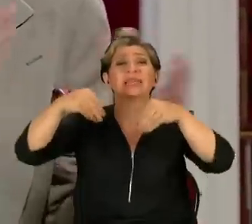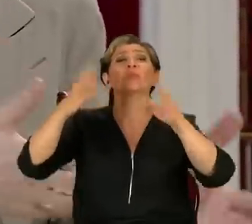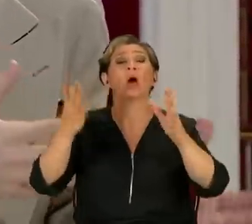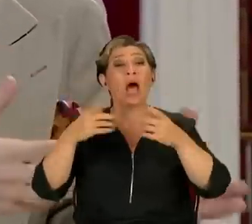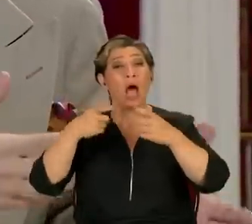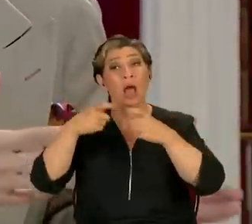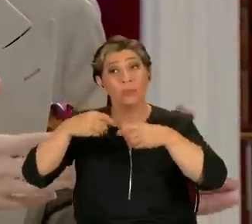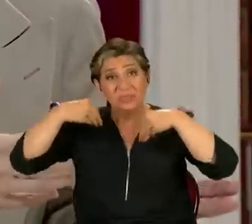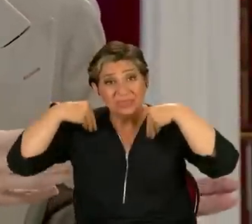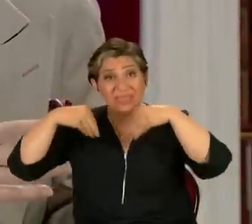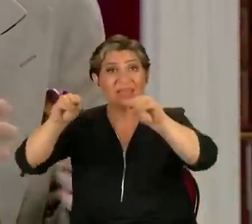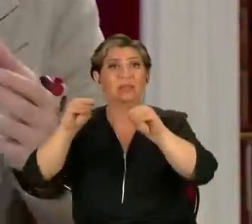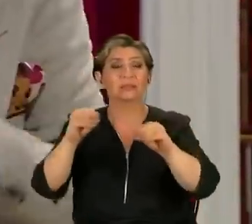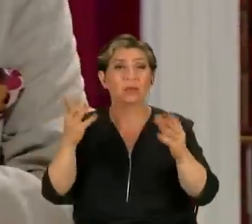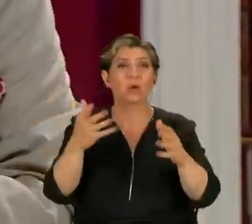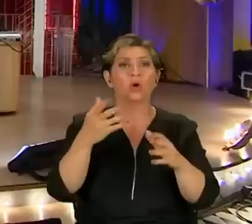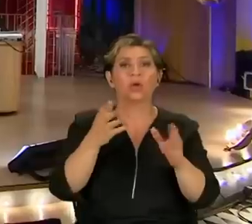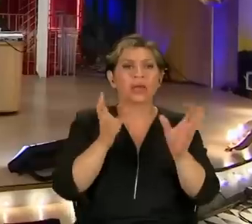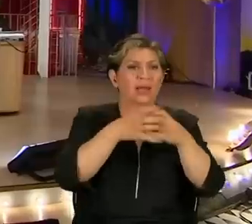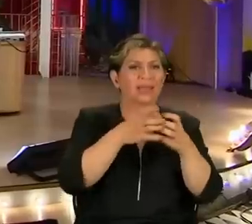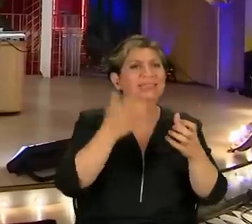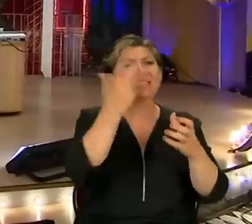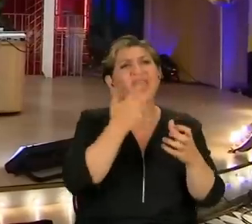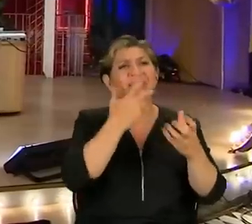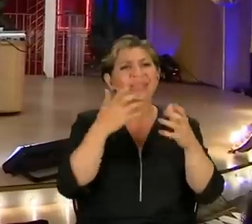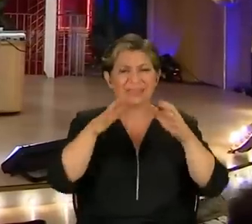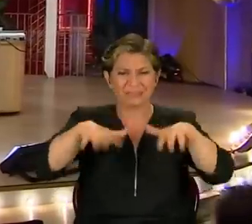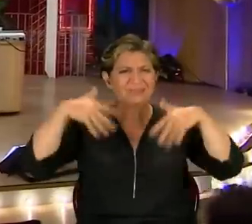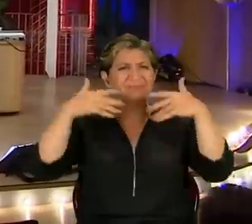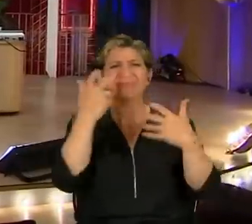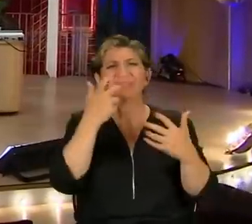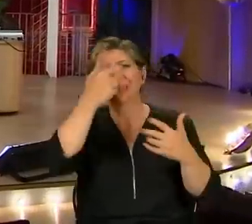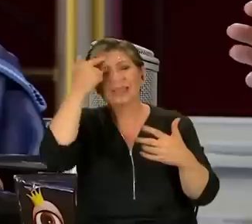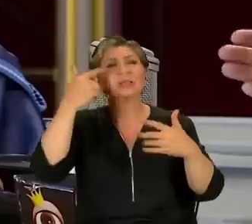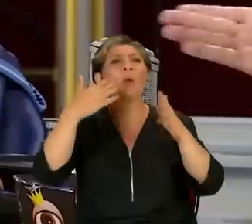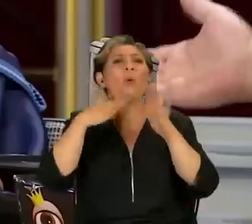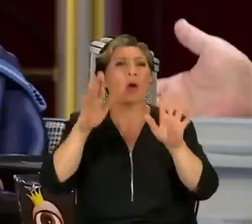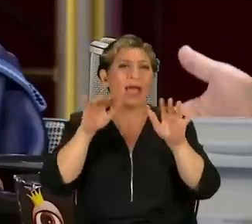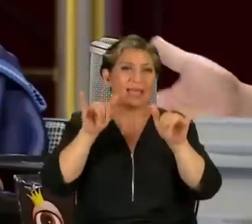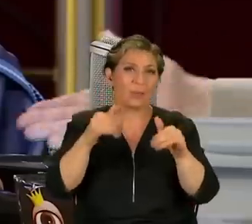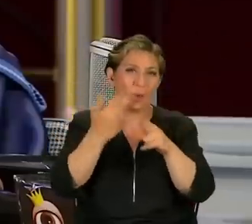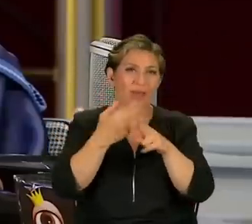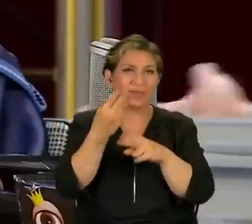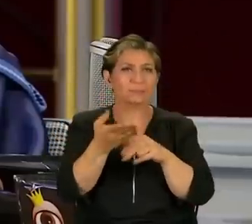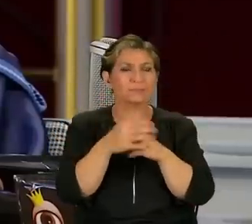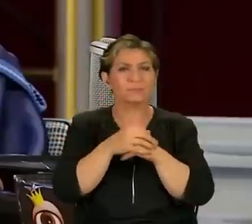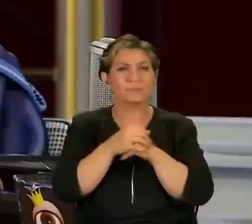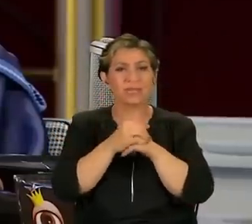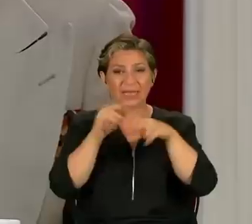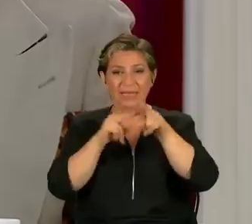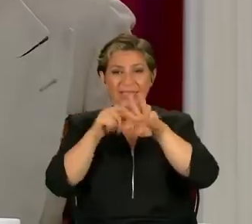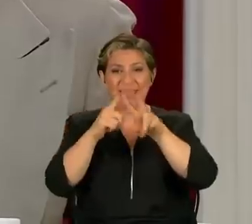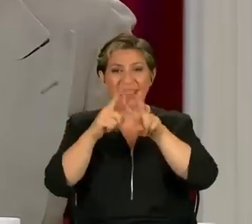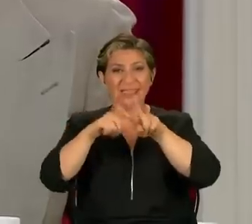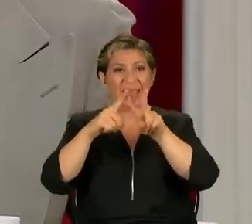satmıyor. Albümleri iyi satanların da kulüplerde işi yaver gitmiyor gibi bir kaderden söz edilir. Örnekse Kenan